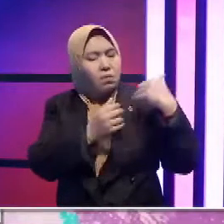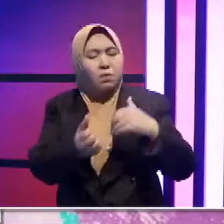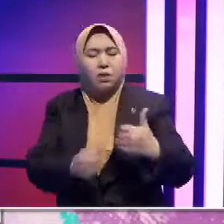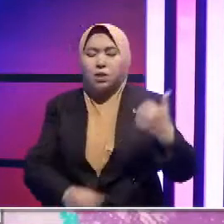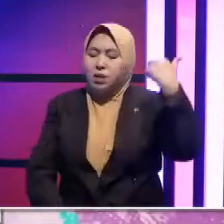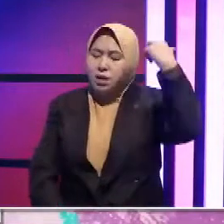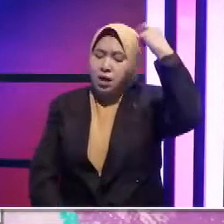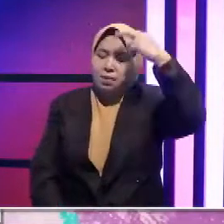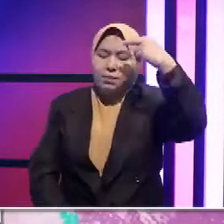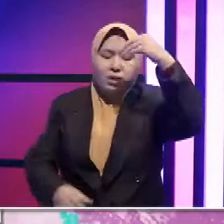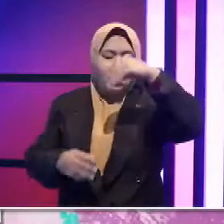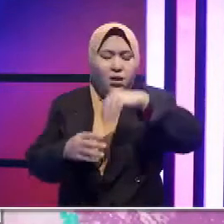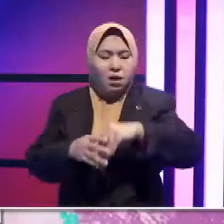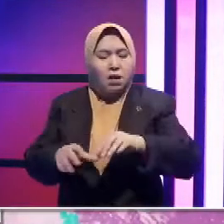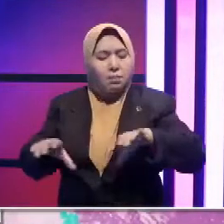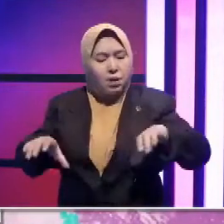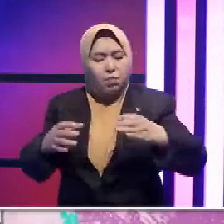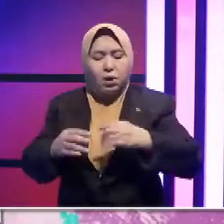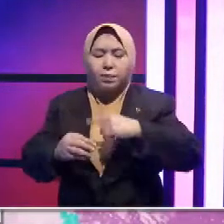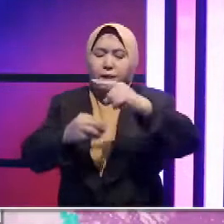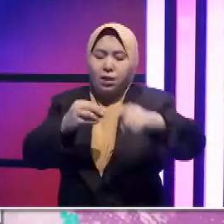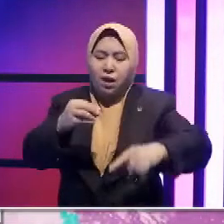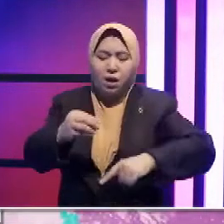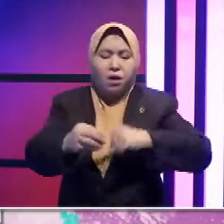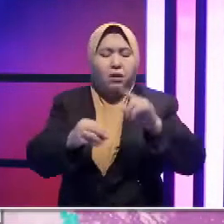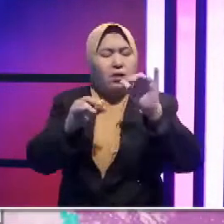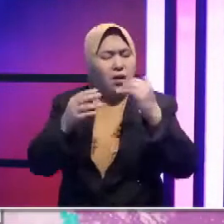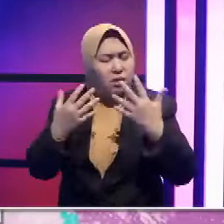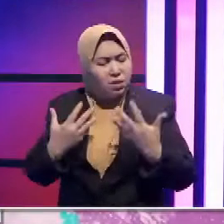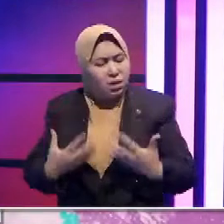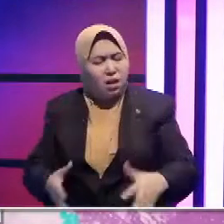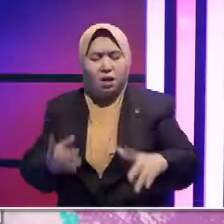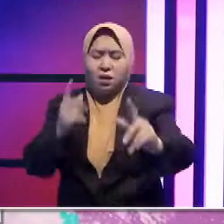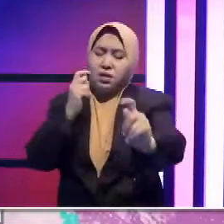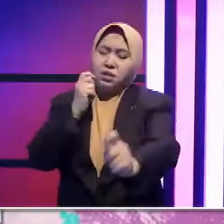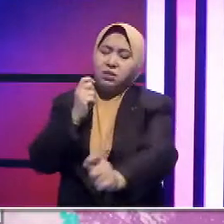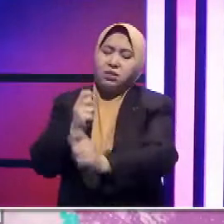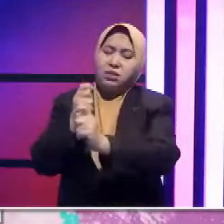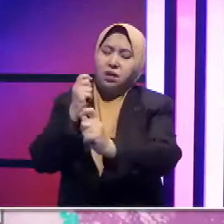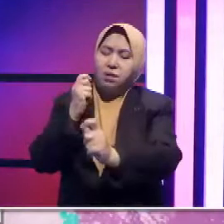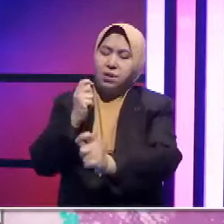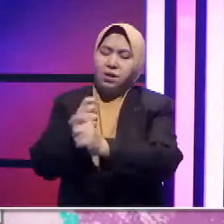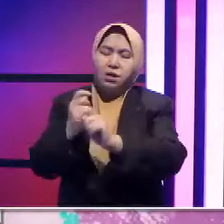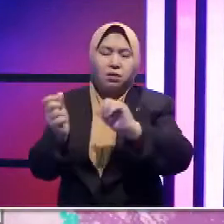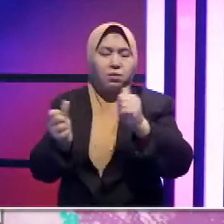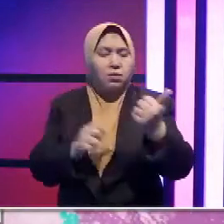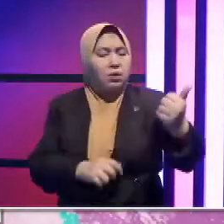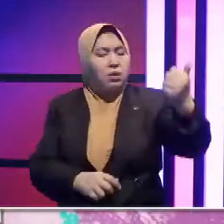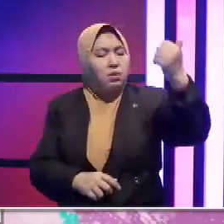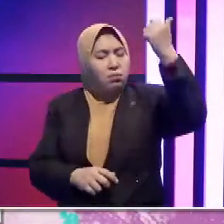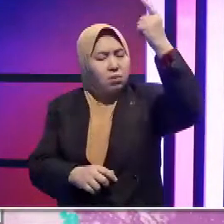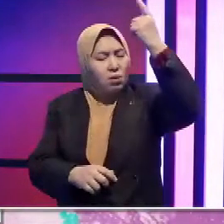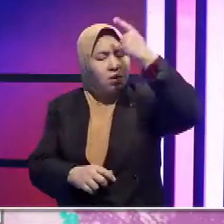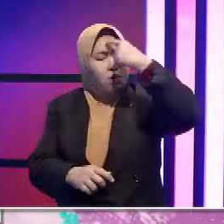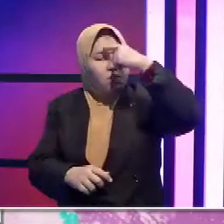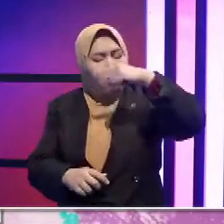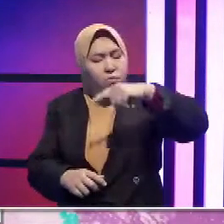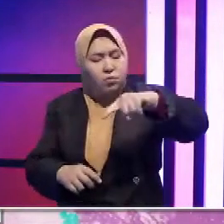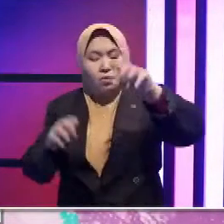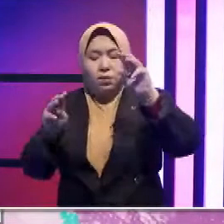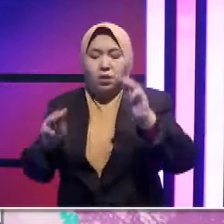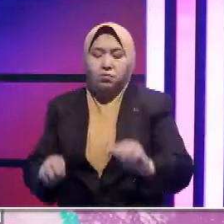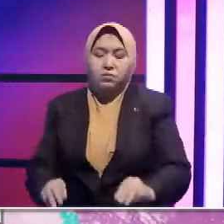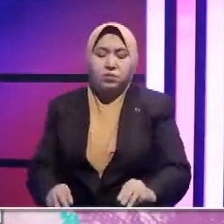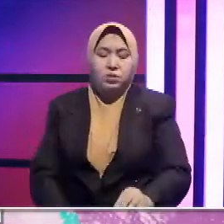الله في الذين خلوا من قبل